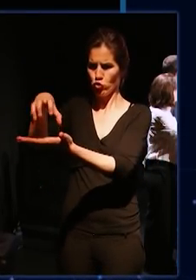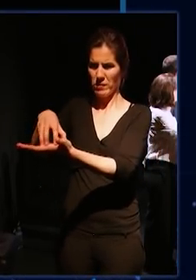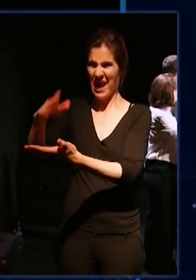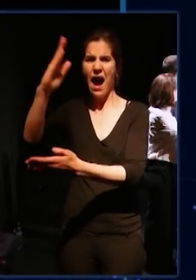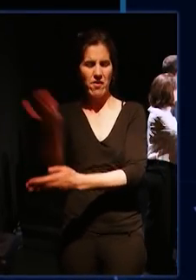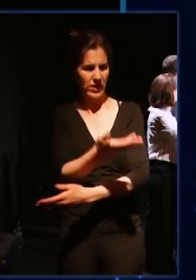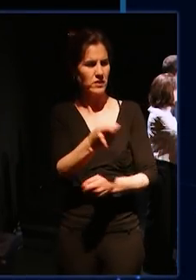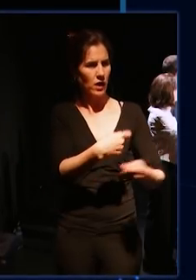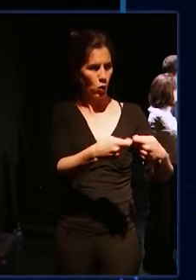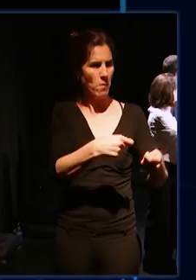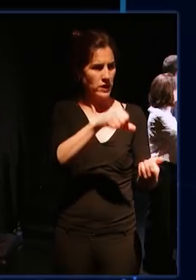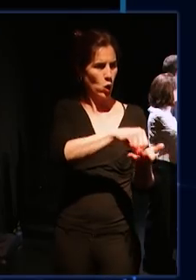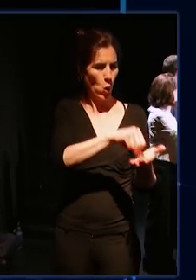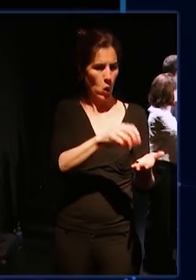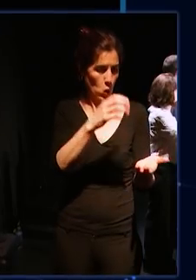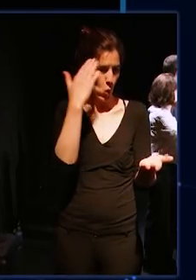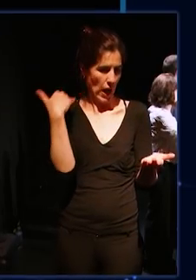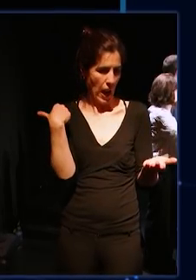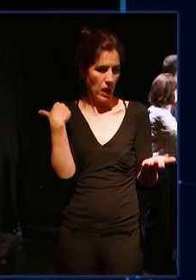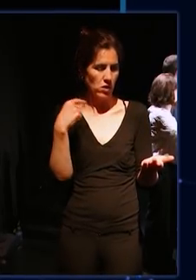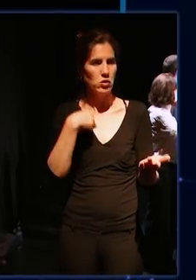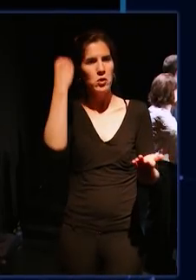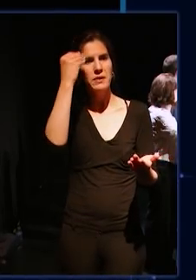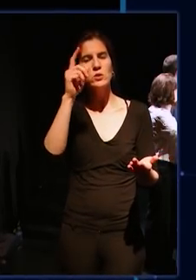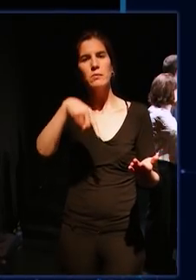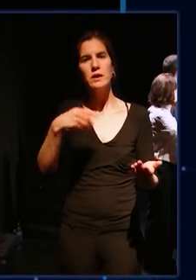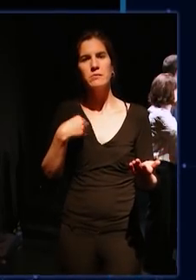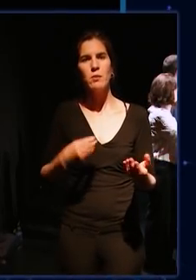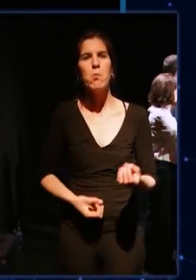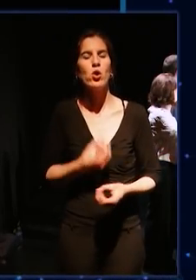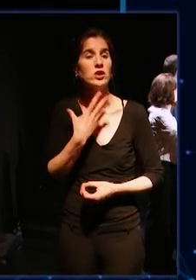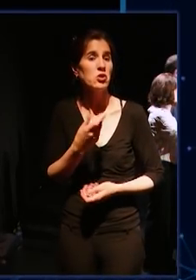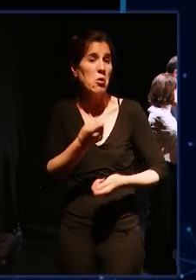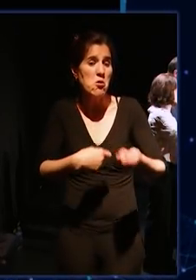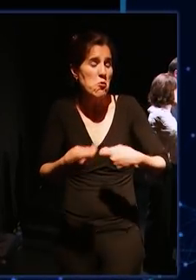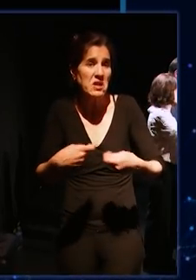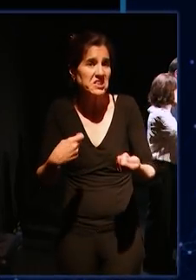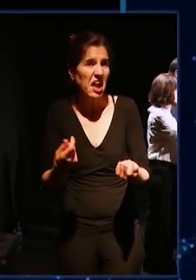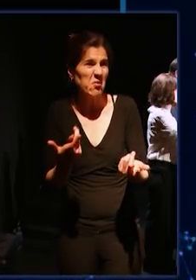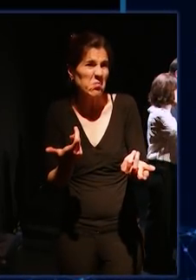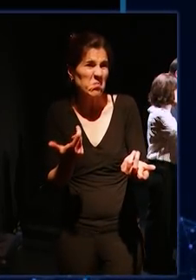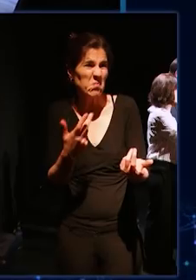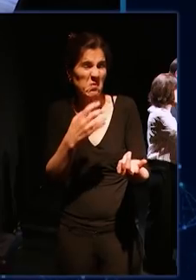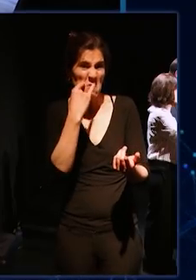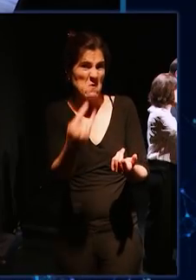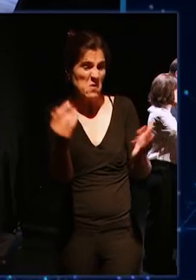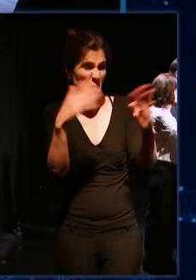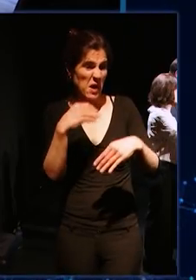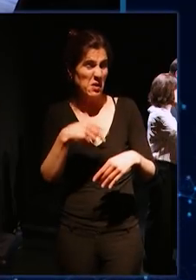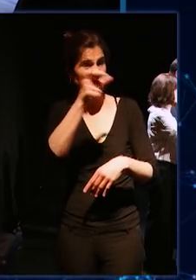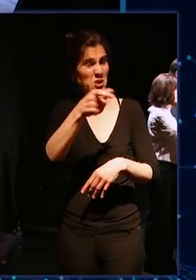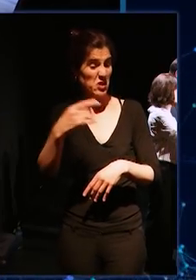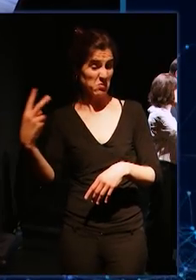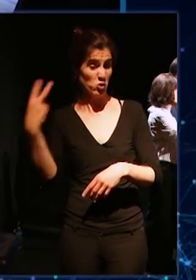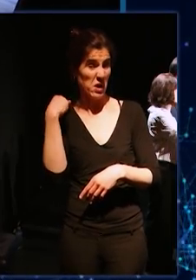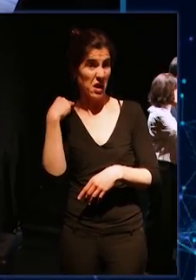local. Crec també que la vocació comercial no ha donat continuïtat als negocis, bàsicament perquè la gent es jubila i els